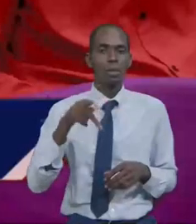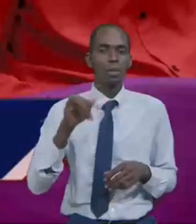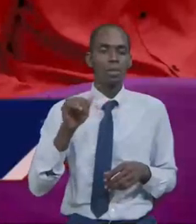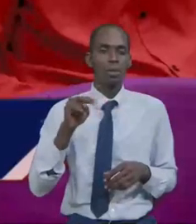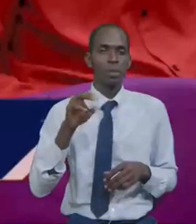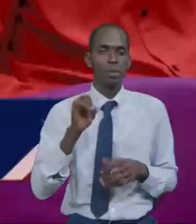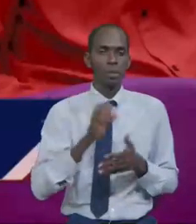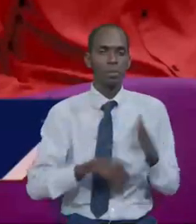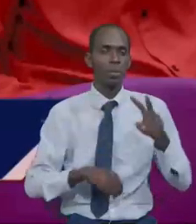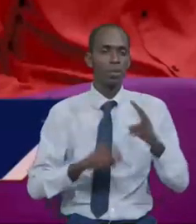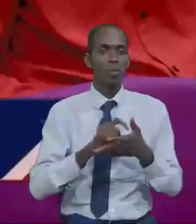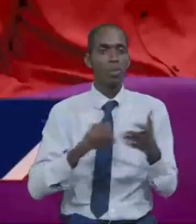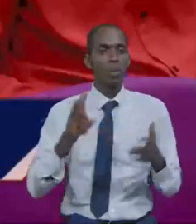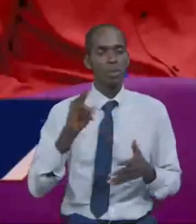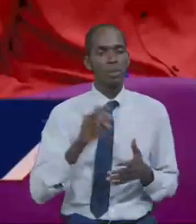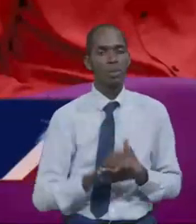Philippiens 2:16,